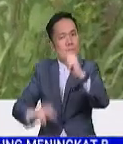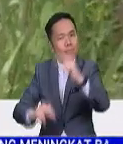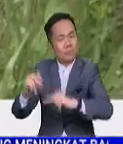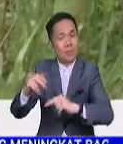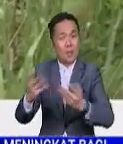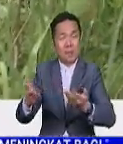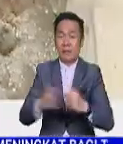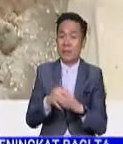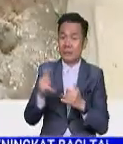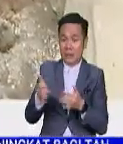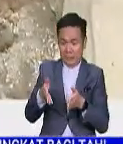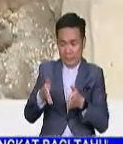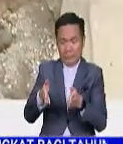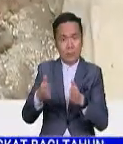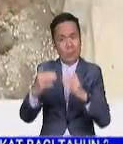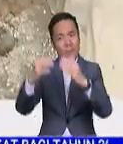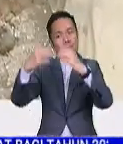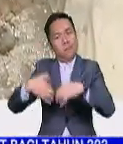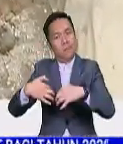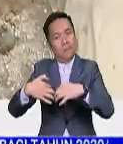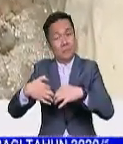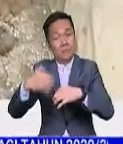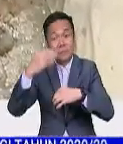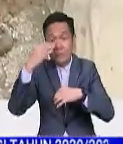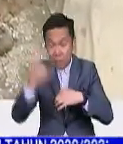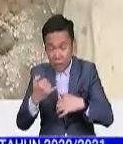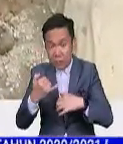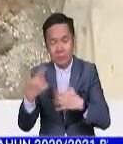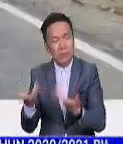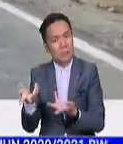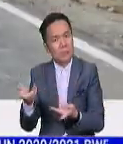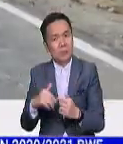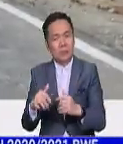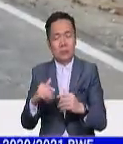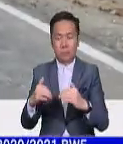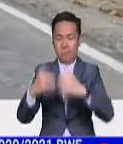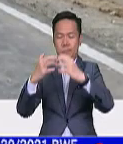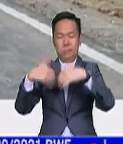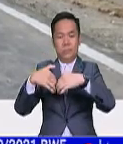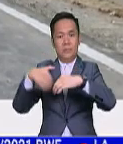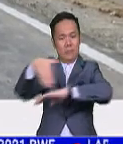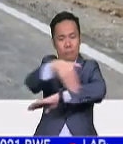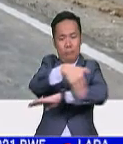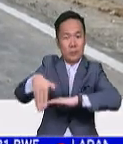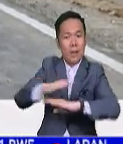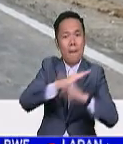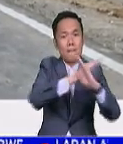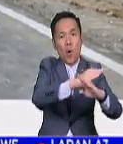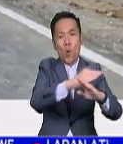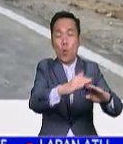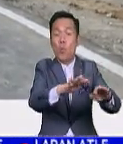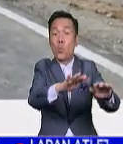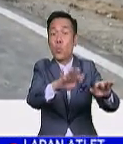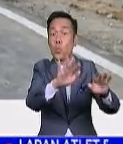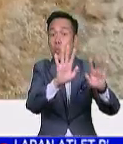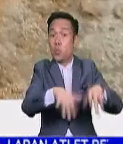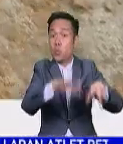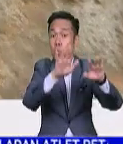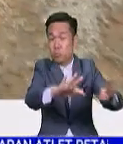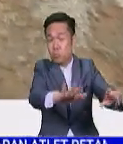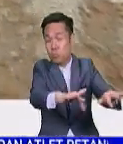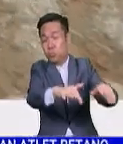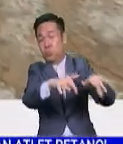Puncak laluan utama ini terputus adalah gerhana kegagalan pembentuk sementara disebabkan hujan lebat